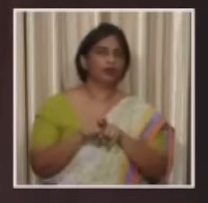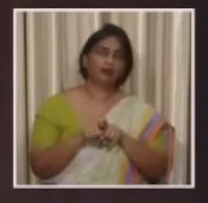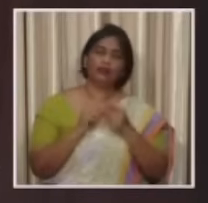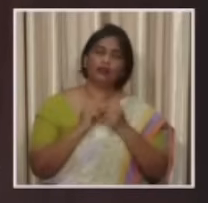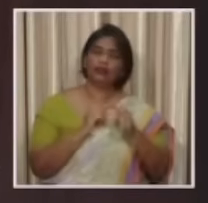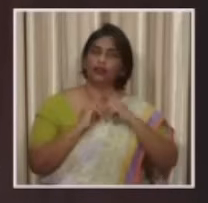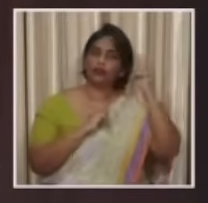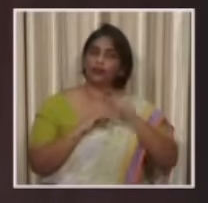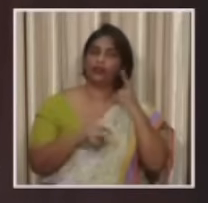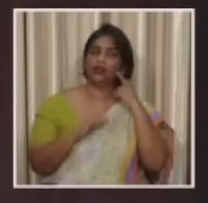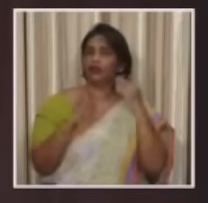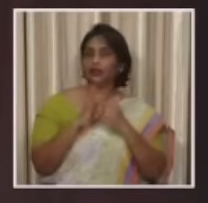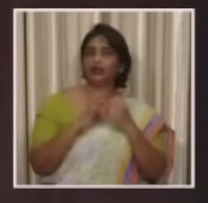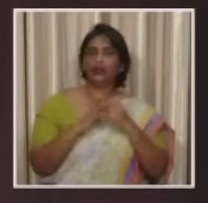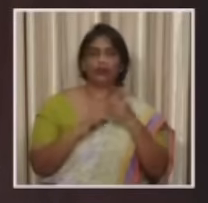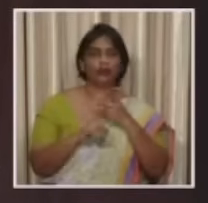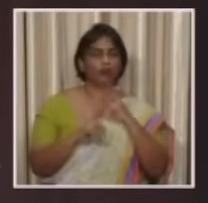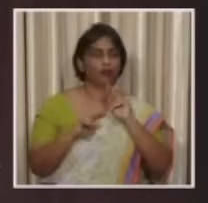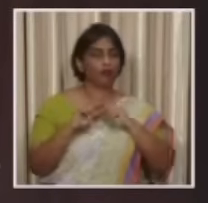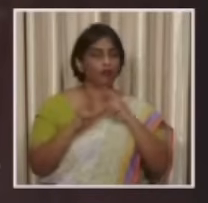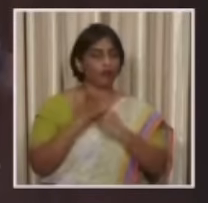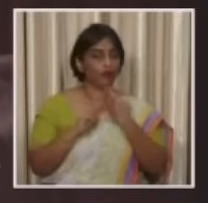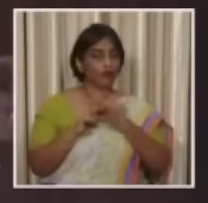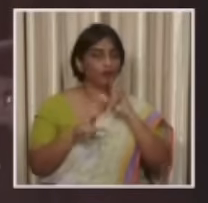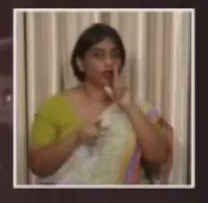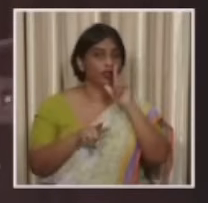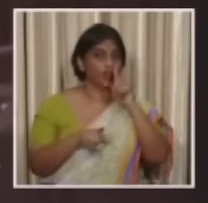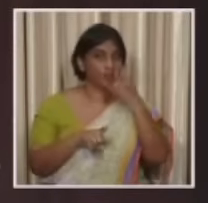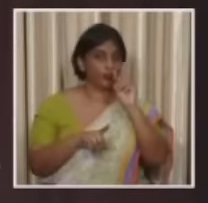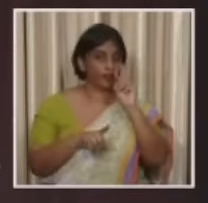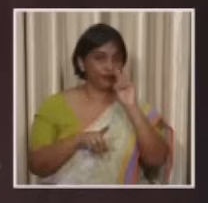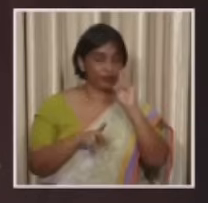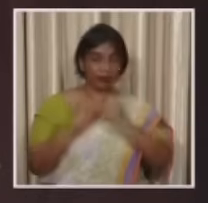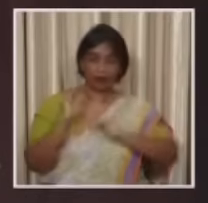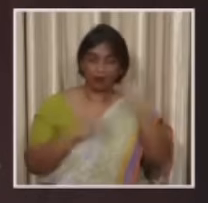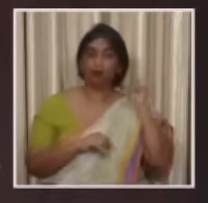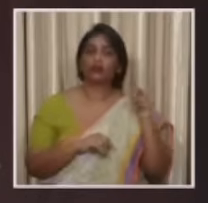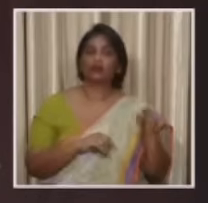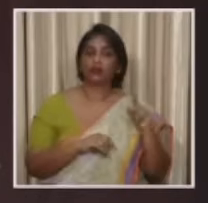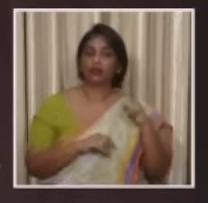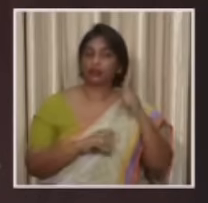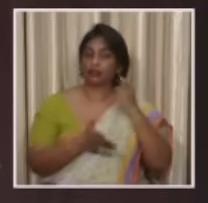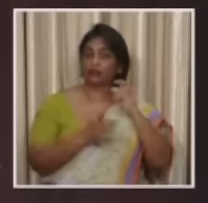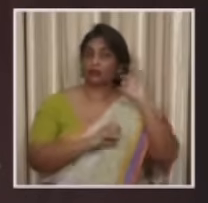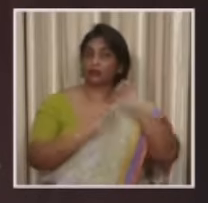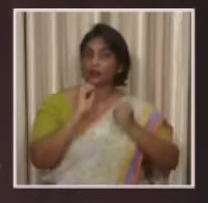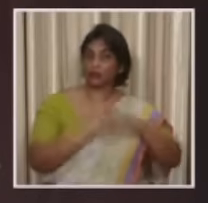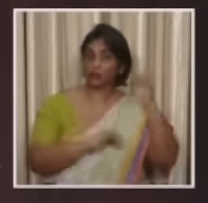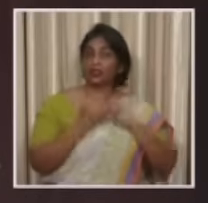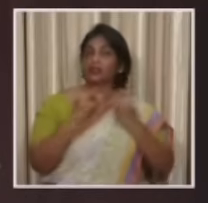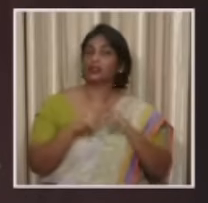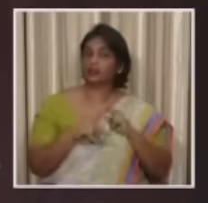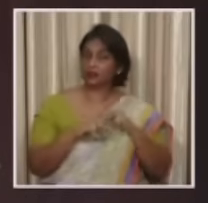විශ්වවිද්‍යාල මහාචාර්යවරුන්ගේ 100%ට 105කින් වැඩි කරනකොට 70%කින් වැඩි කරන්න කියලා මේ ගිවිසුම් ගහලා තියෙනකොට අනන්තේ කාර්ය